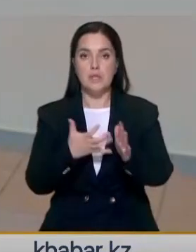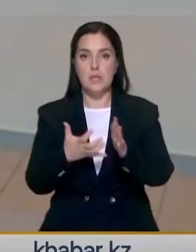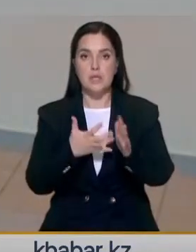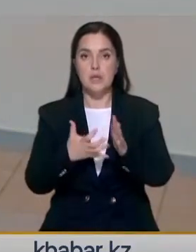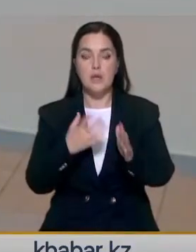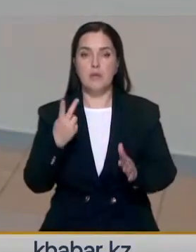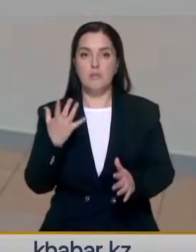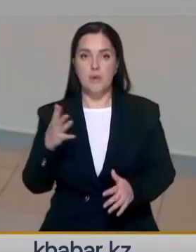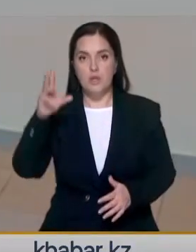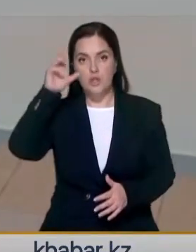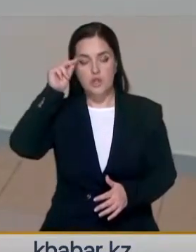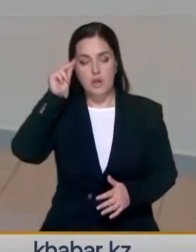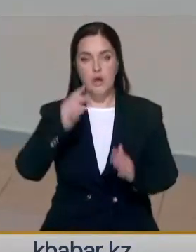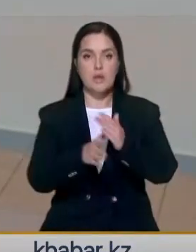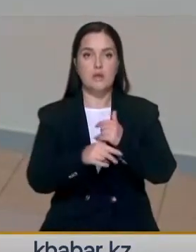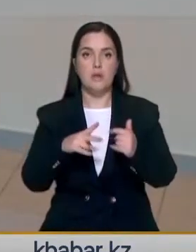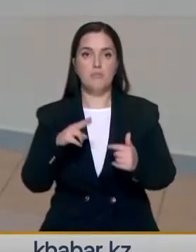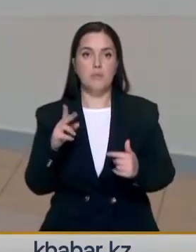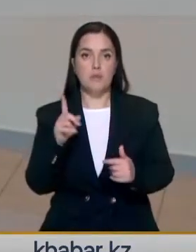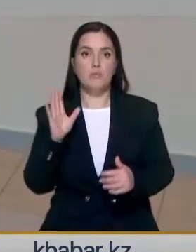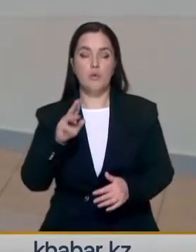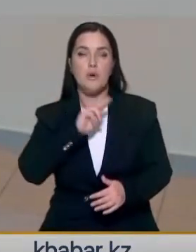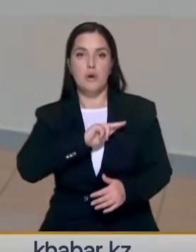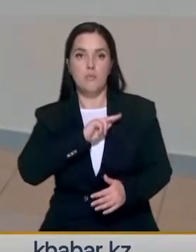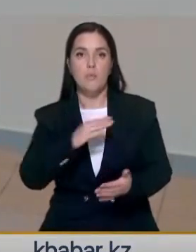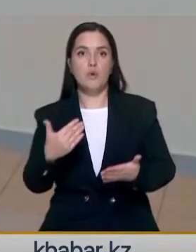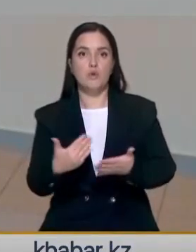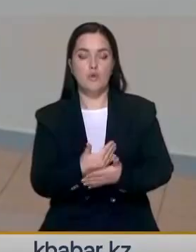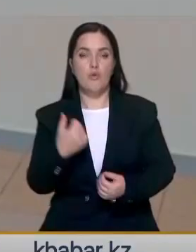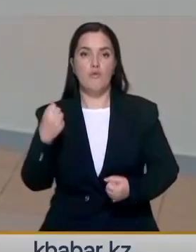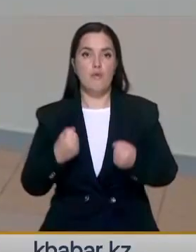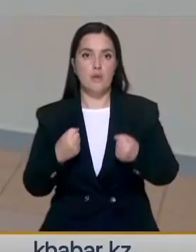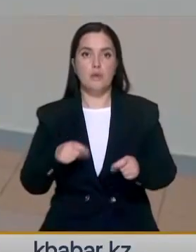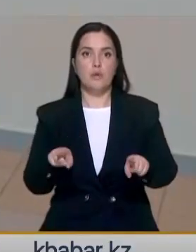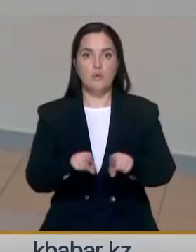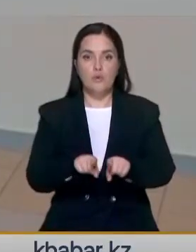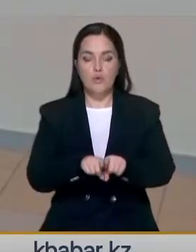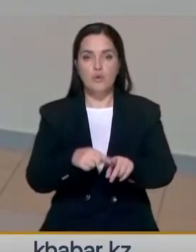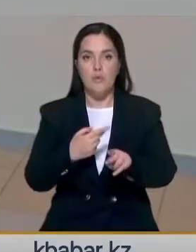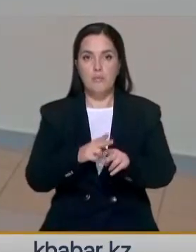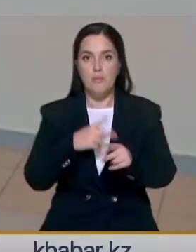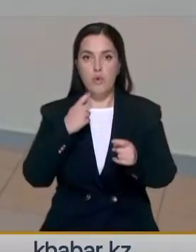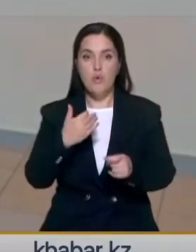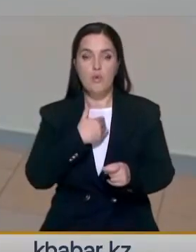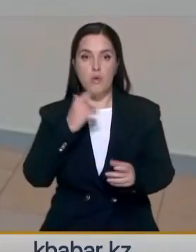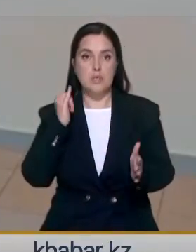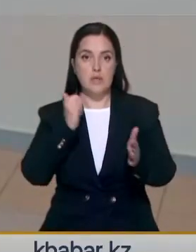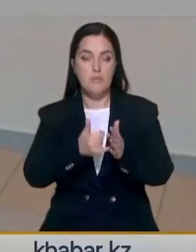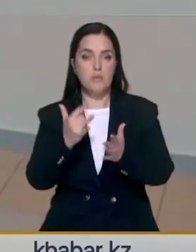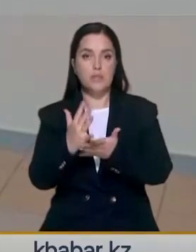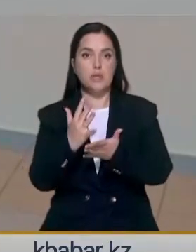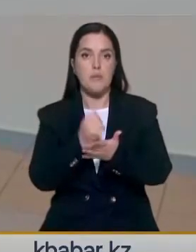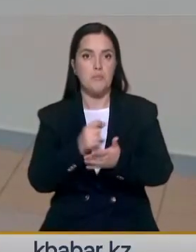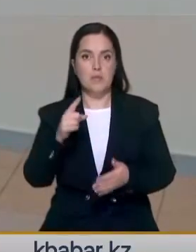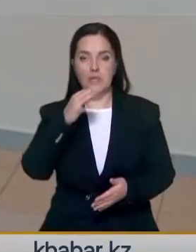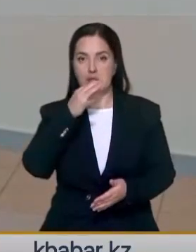25 числа оравский НПЗ заработает снова водители тоже подогревают ажиотаж хотят заправится про запас им не